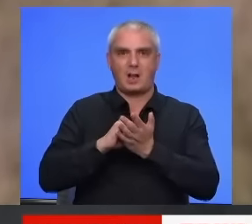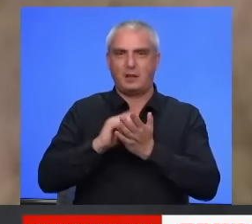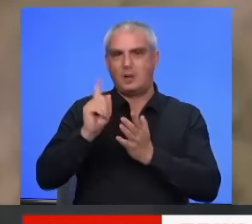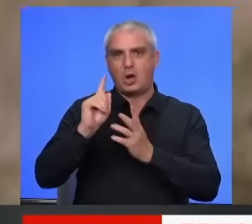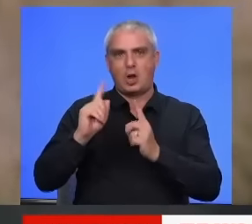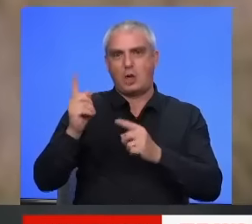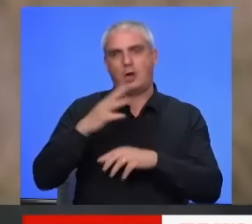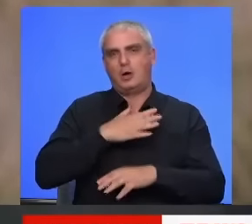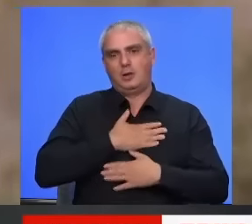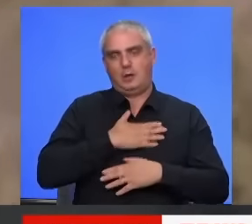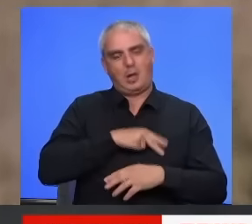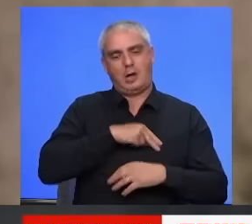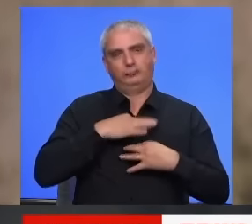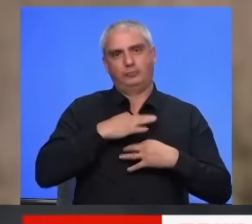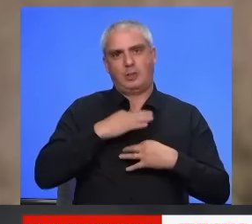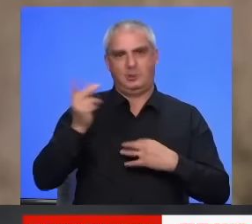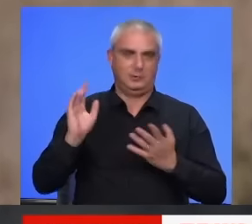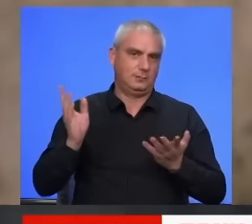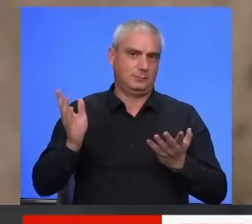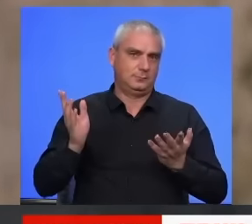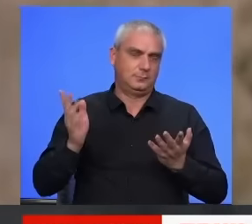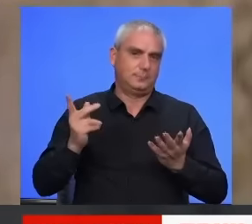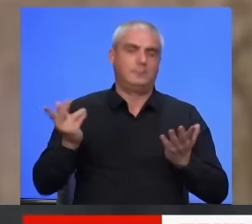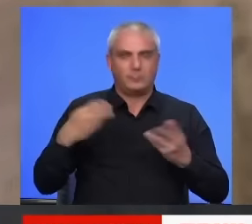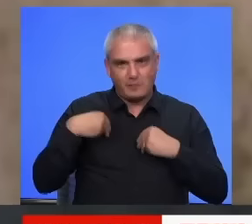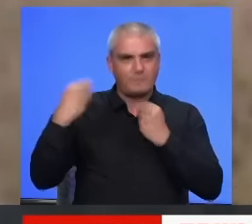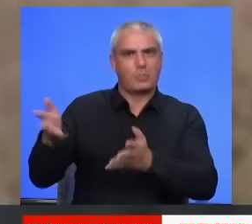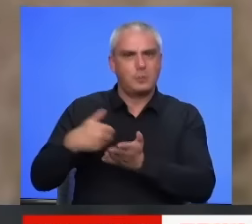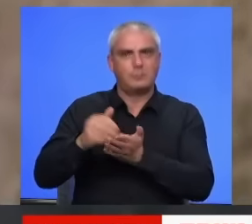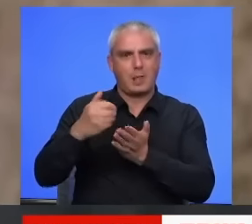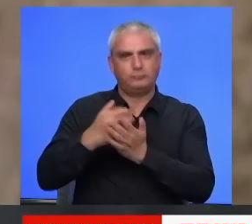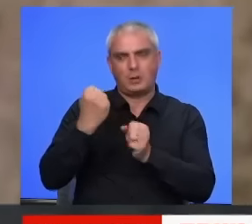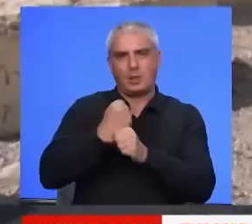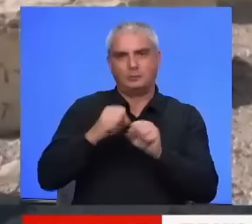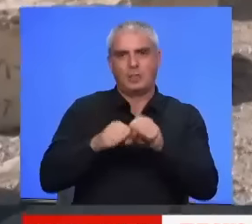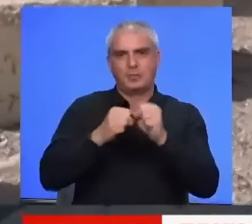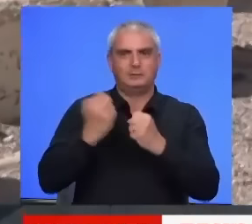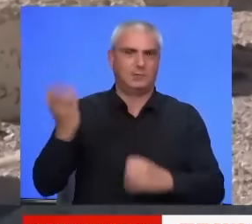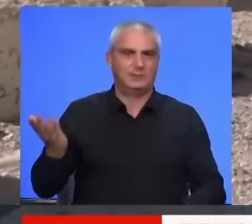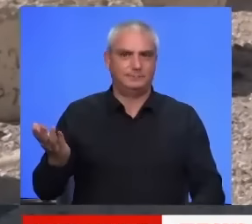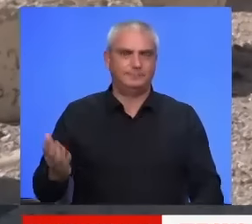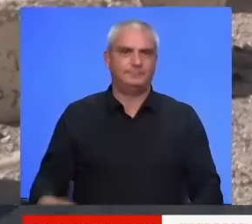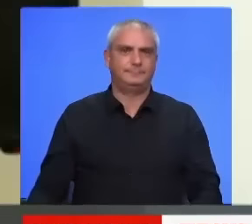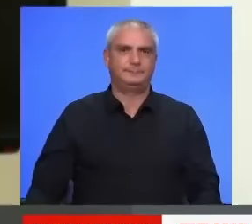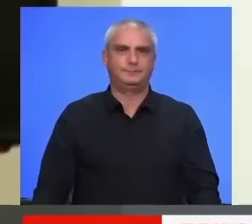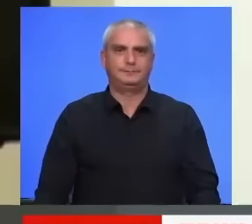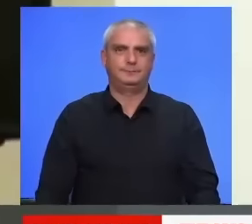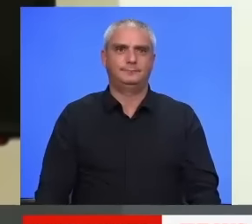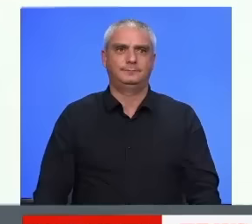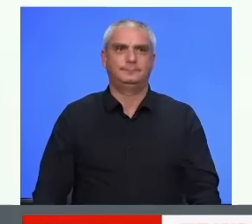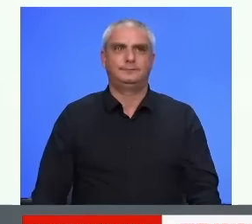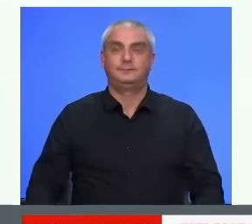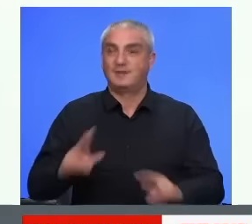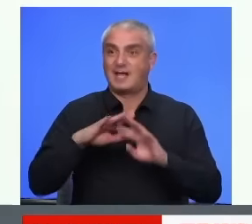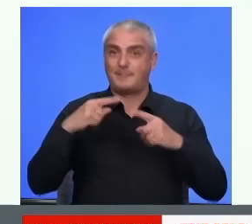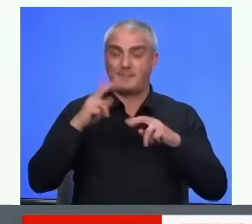יהיה במשמרת שלהם ושל המתפקדים שלהם, ונותנים להם להמשיך לעשות את הנזקים שהם עושים. כמה ימים אחרי